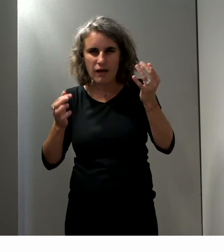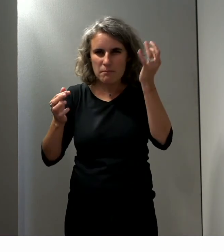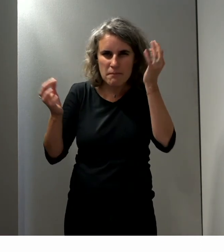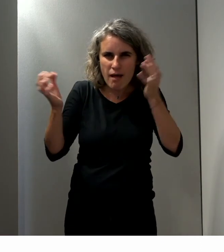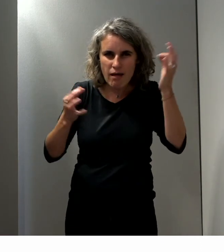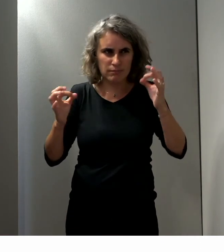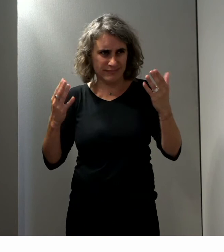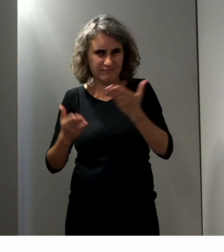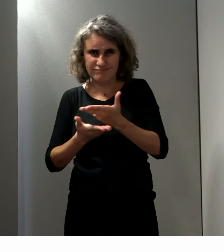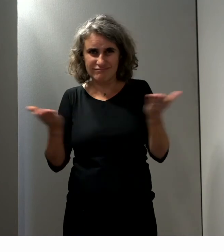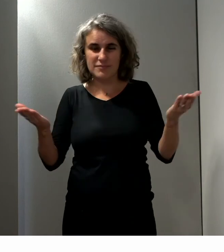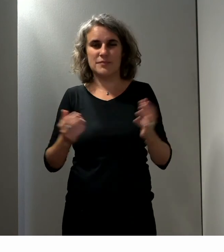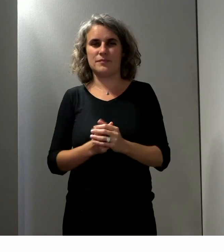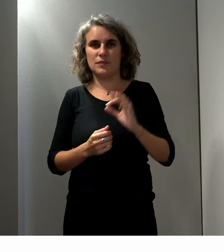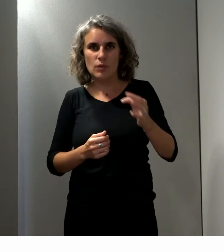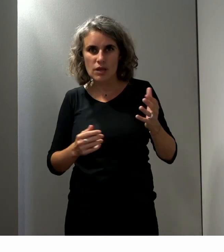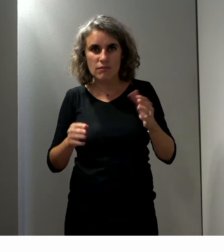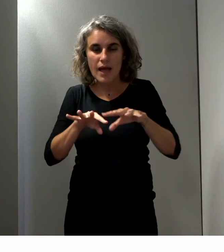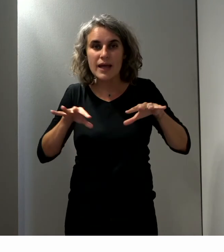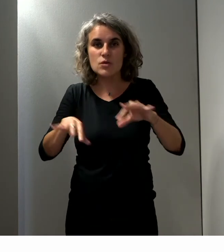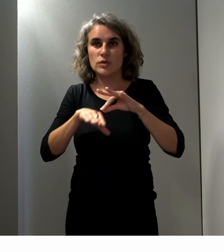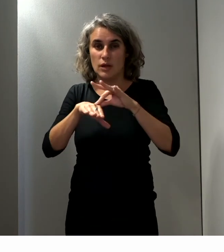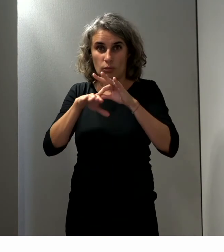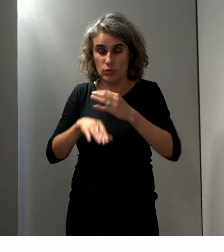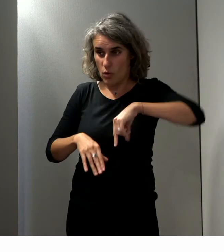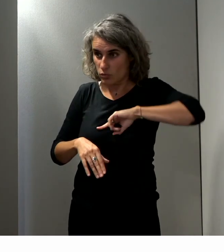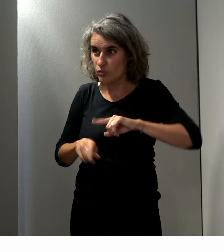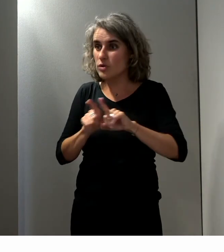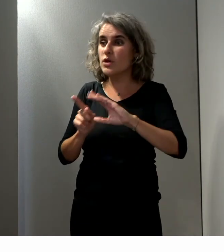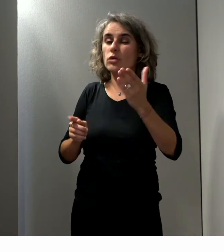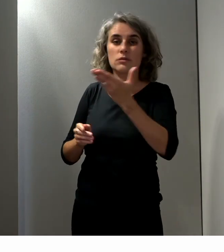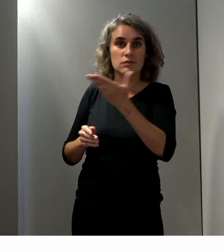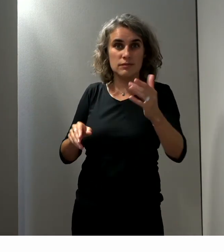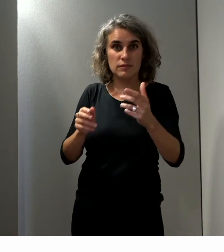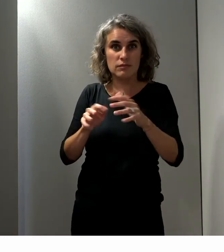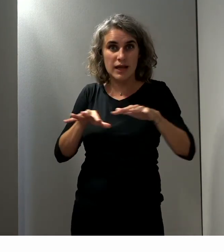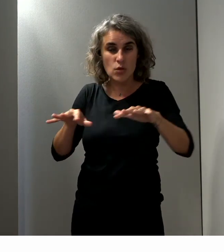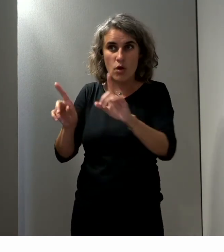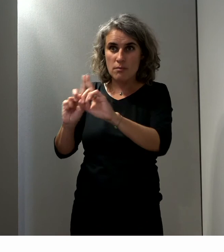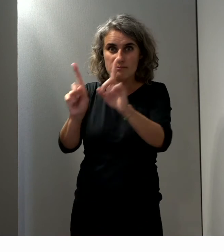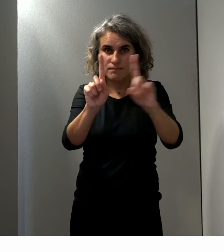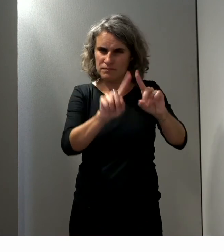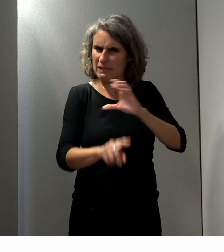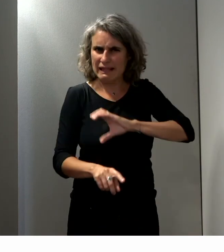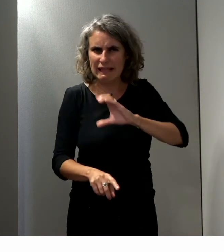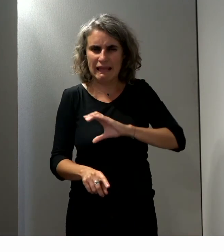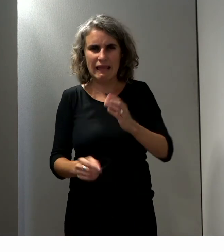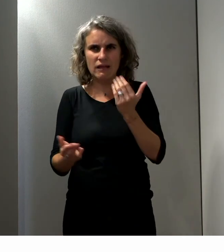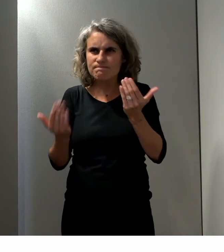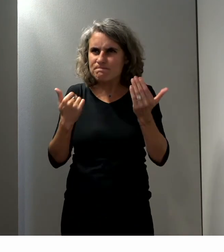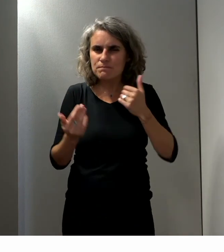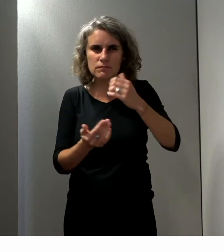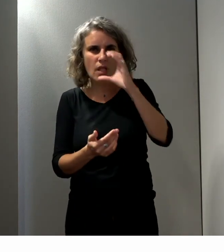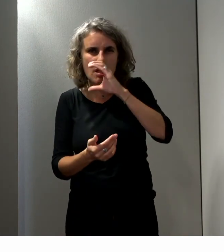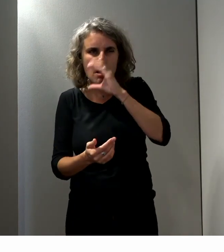explorer tout ce que ces réseaux d'accompagnement, le nôtre, mais aussi tant d'autres, ont à vous offrir. Et puis tester, combiner. Il n'y a pas